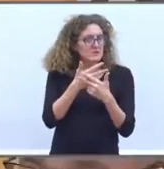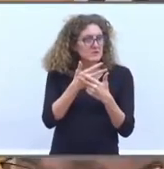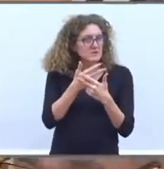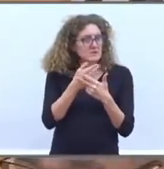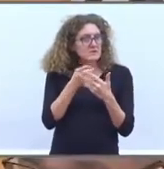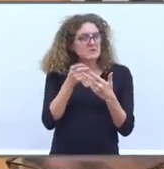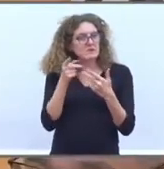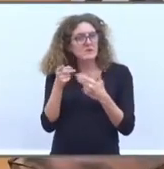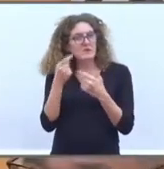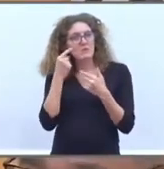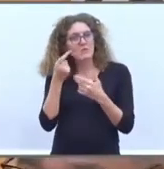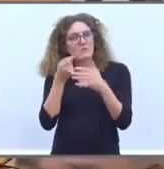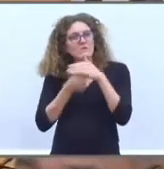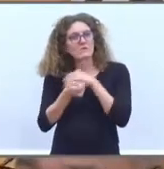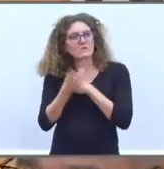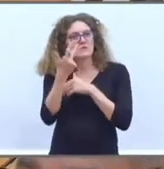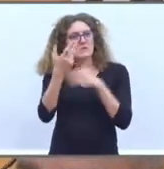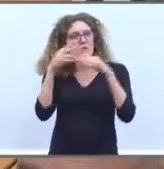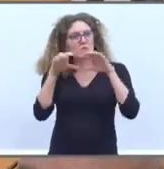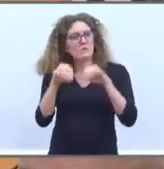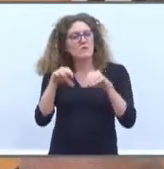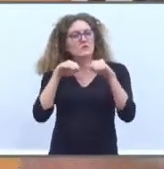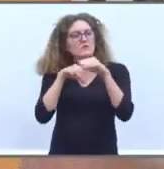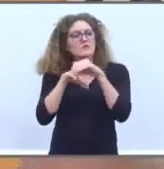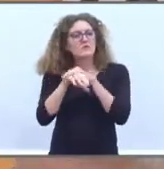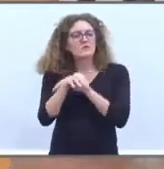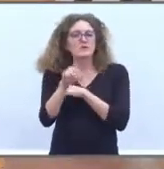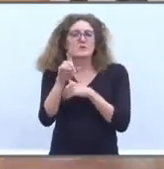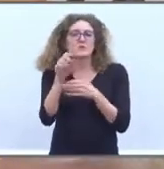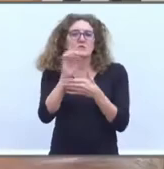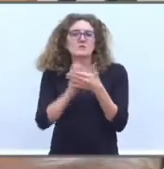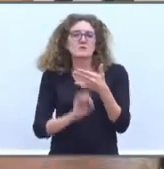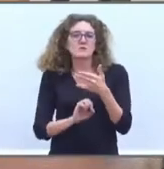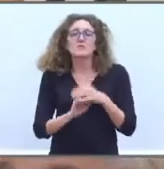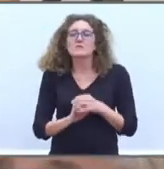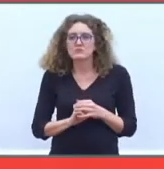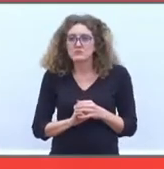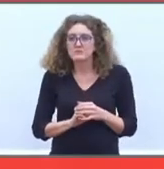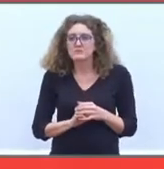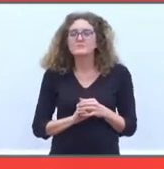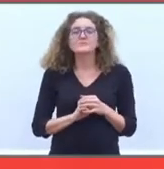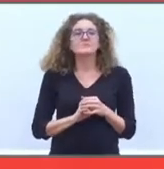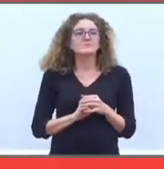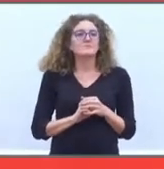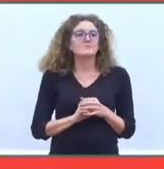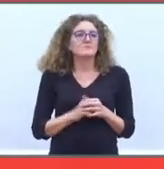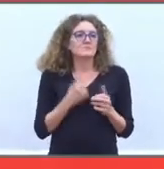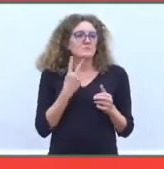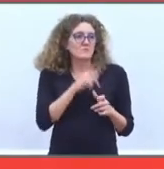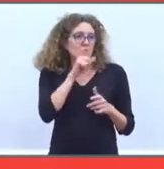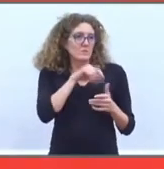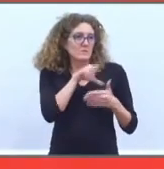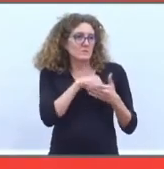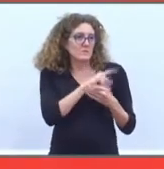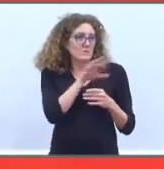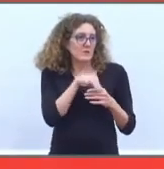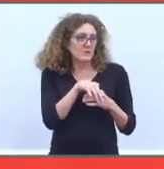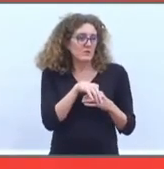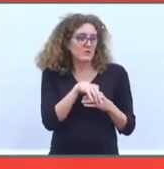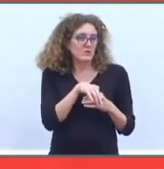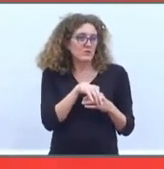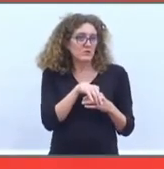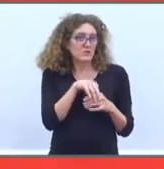DEA. Très bien. Des eaux et assainissement. Très bien. C'est une réponse favorable. Jackie et René ne prennent pas part au vote. Est-ce qu'il y a des